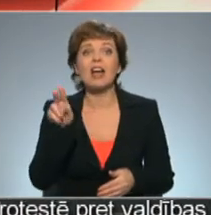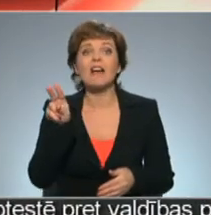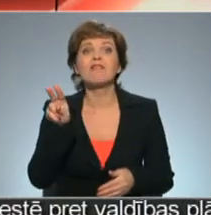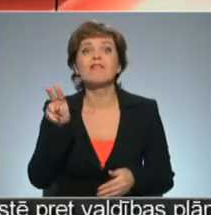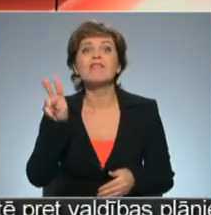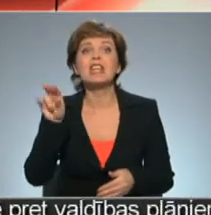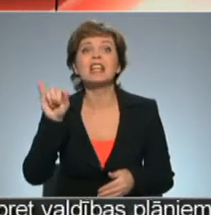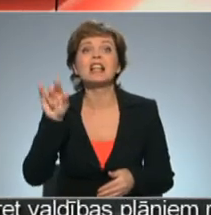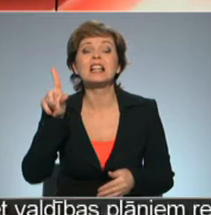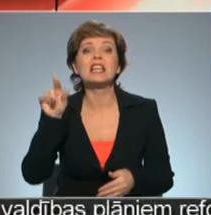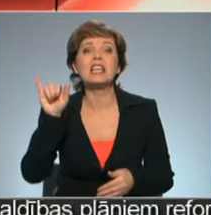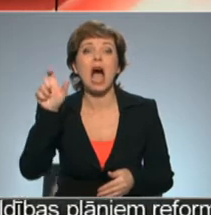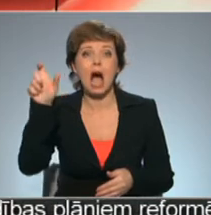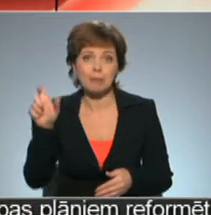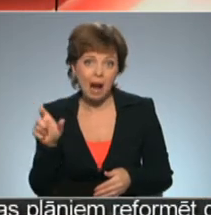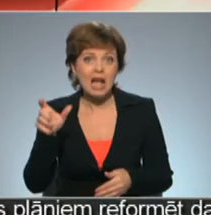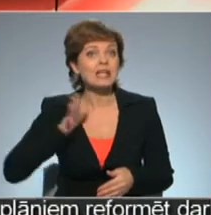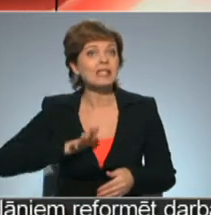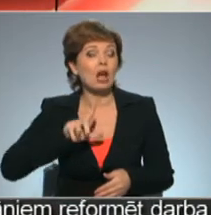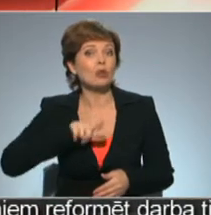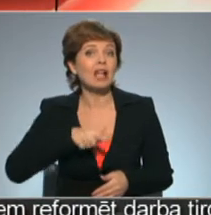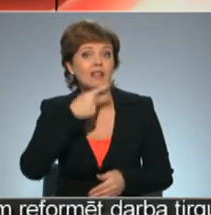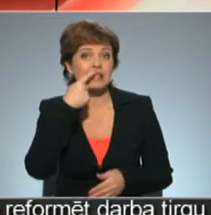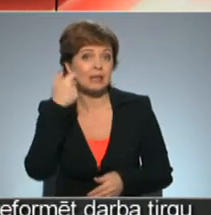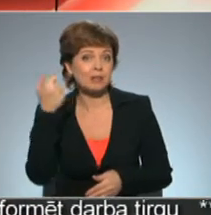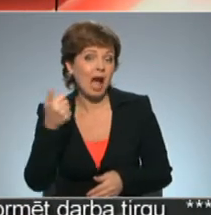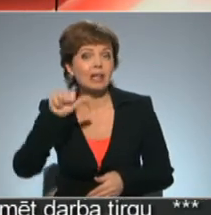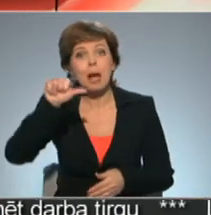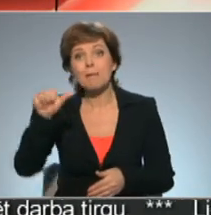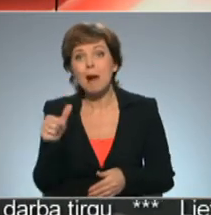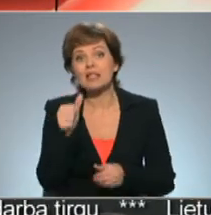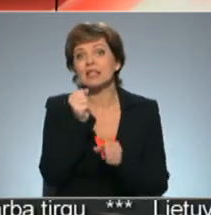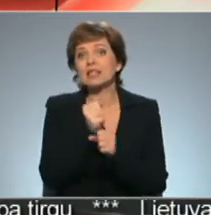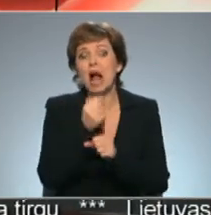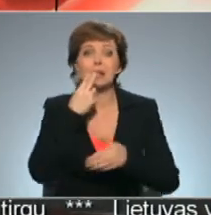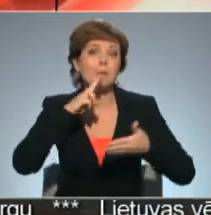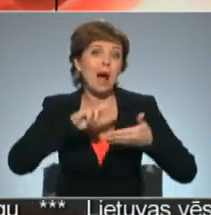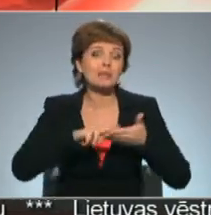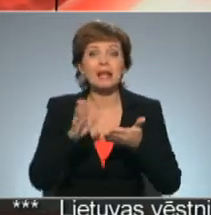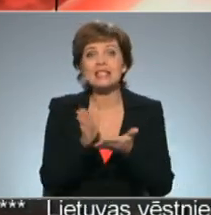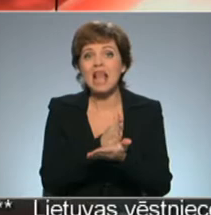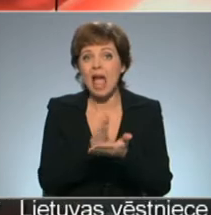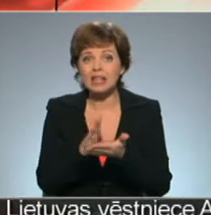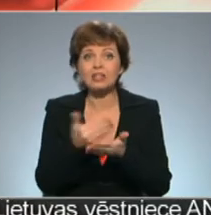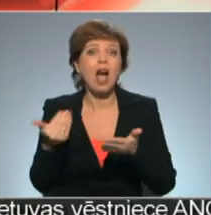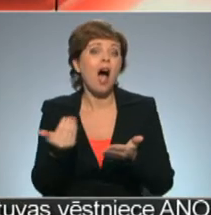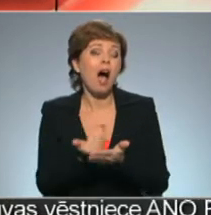Viljama. Sagaidot Latvijas simtgadi, mākslinieca strādā pie pastmarku sērijas, kurā attainot svarīgākie notikumi